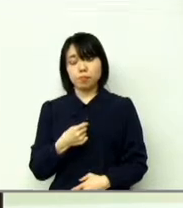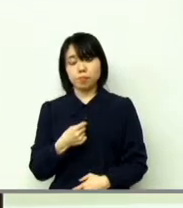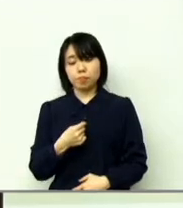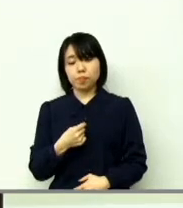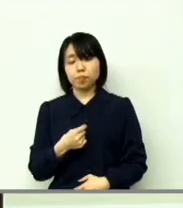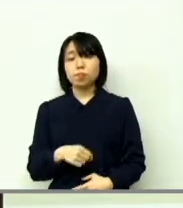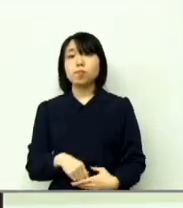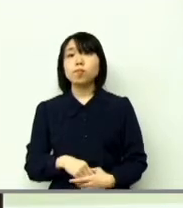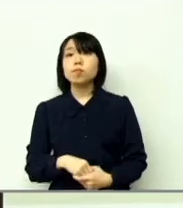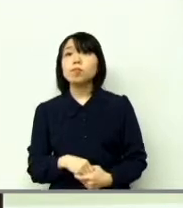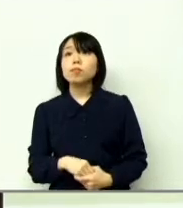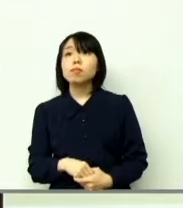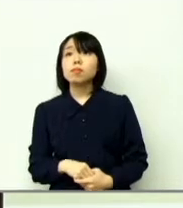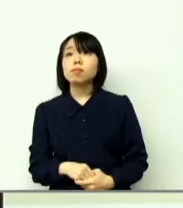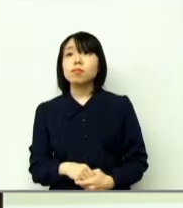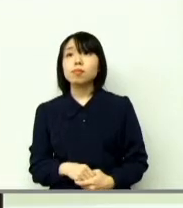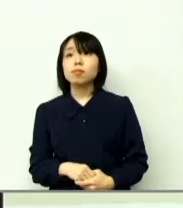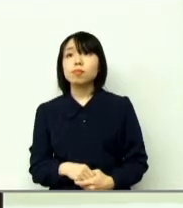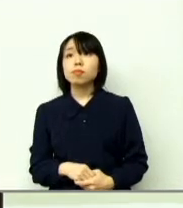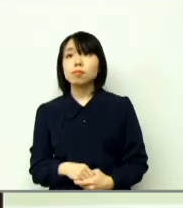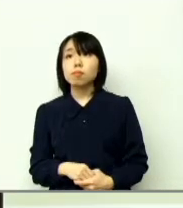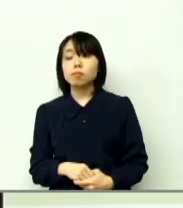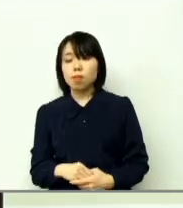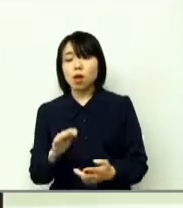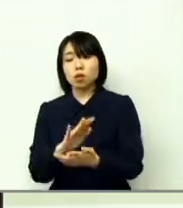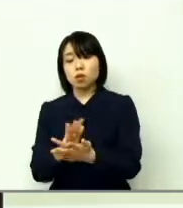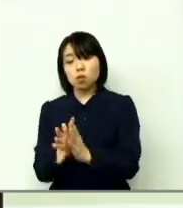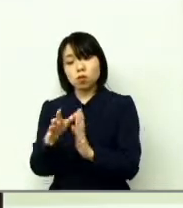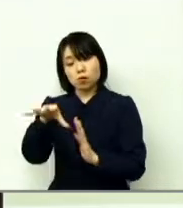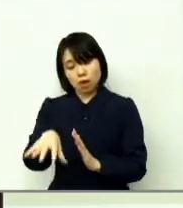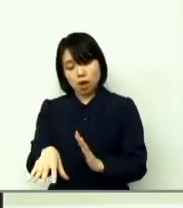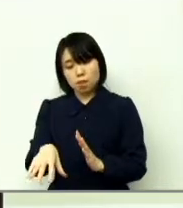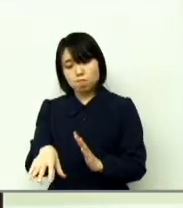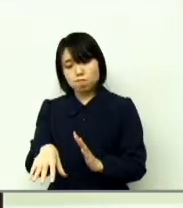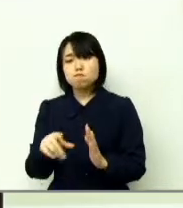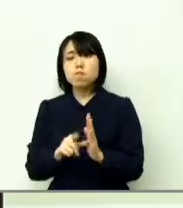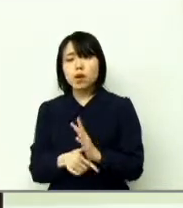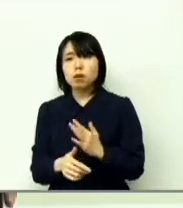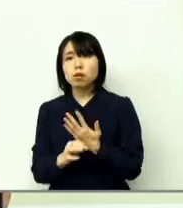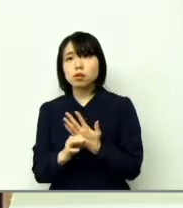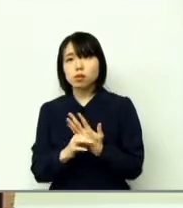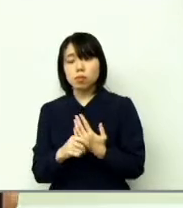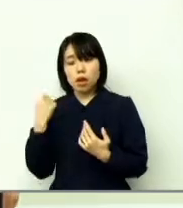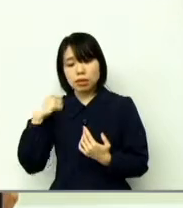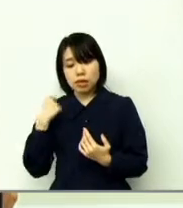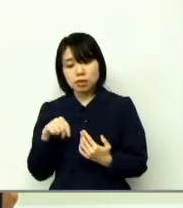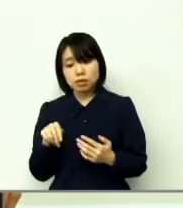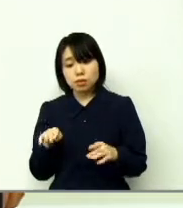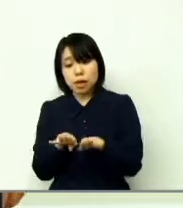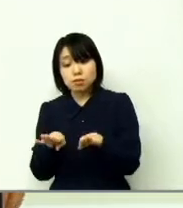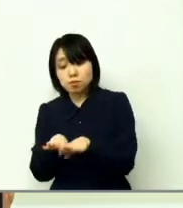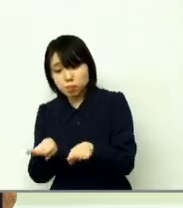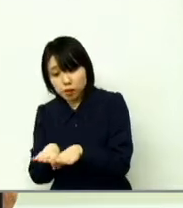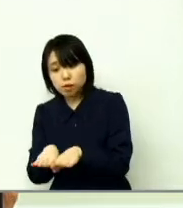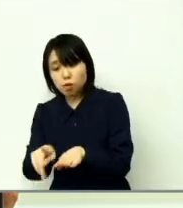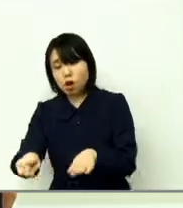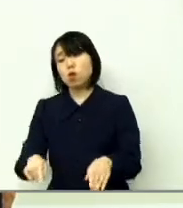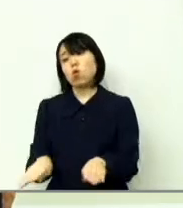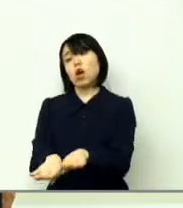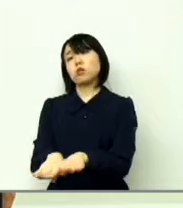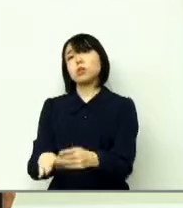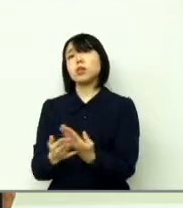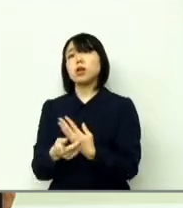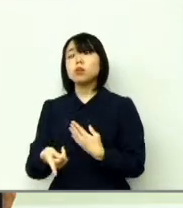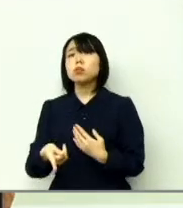りまして、その中でどうしても幼稚園の場合は長期夏休みの長期休暇があったりしますし、どうし